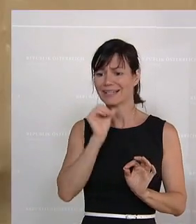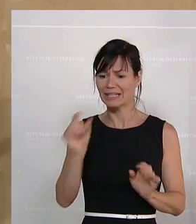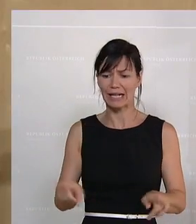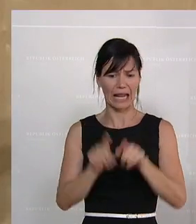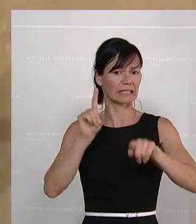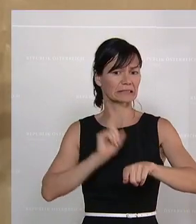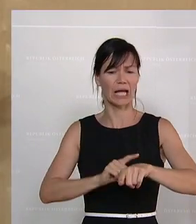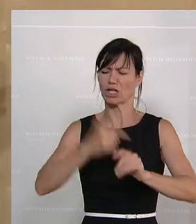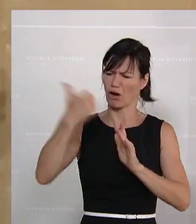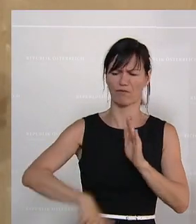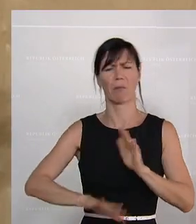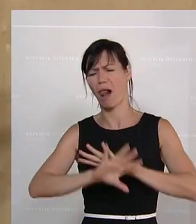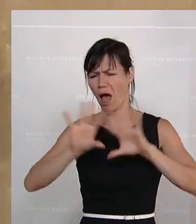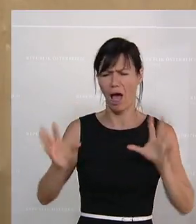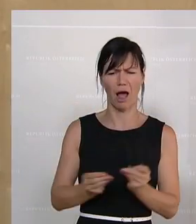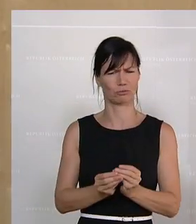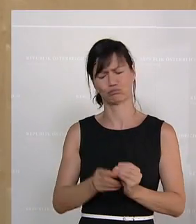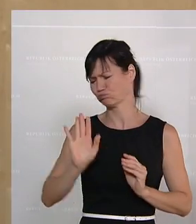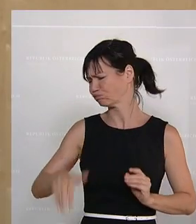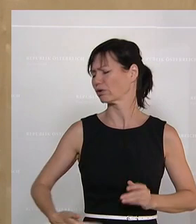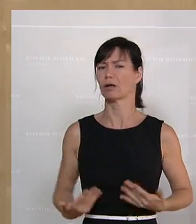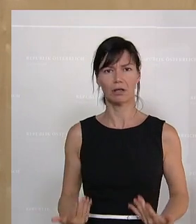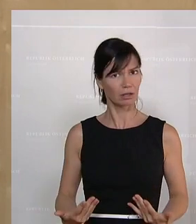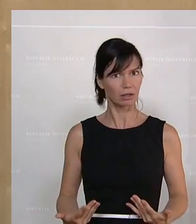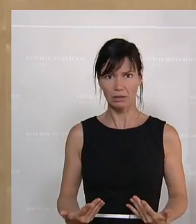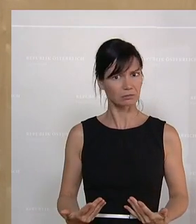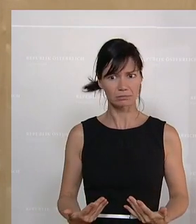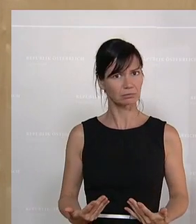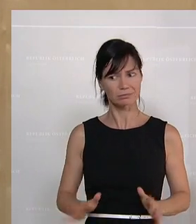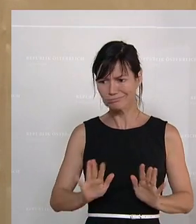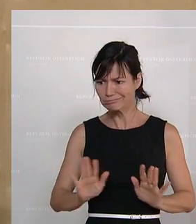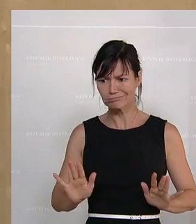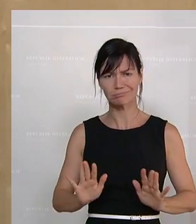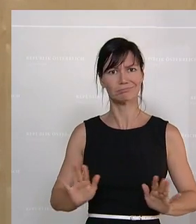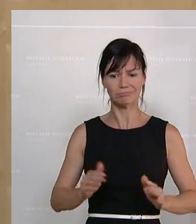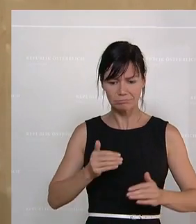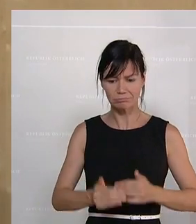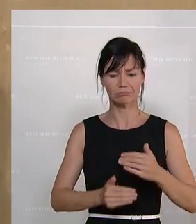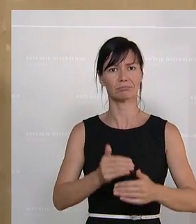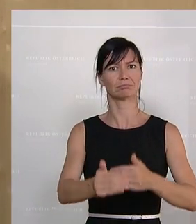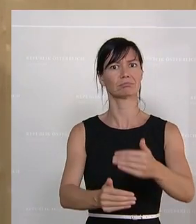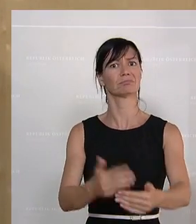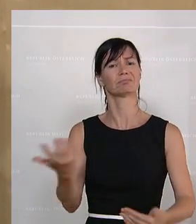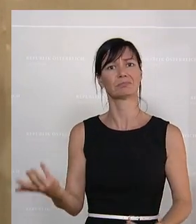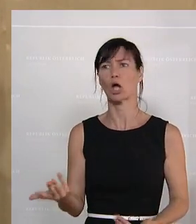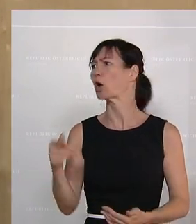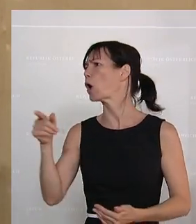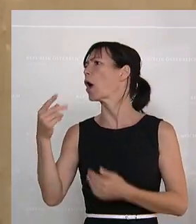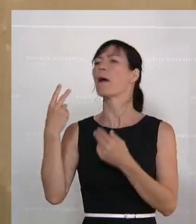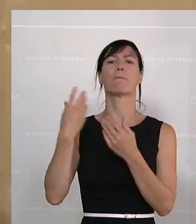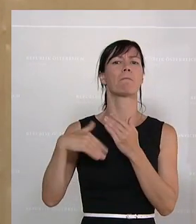mach es deshalb haben wir ja da schon ein paar mal emotional oder die paten gott mehr arbeit steuersenkungen price tag gelungen